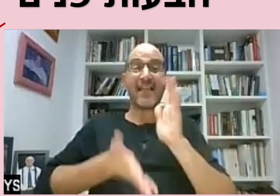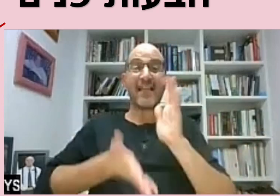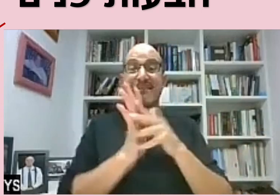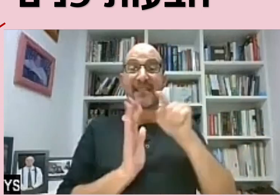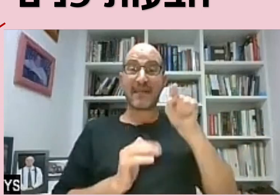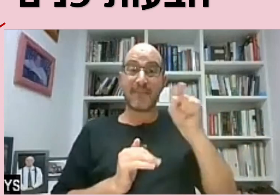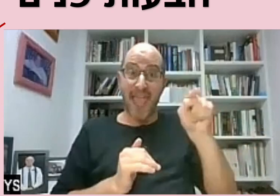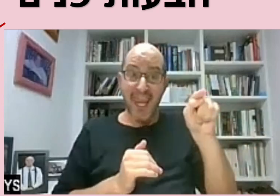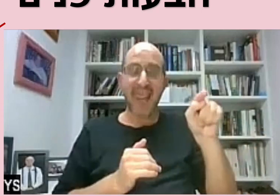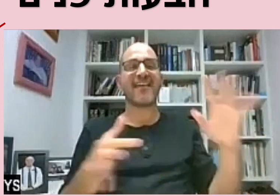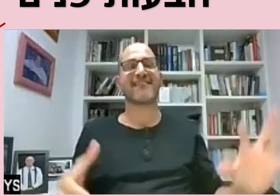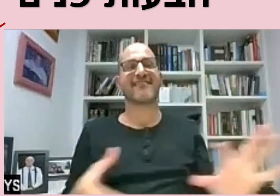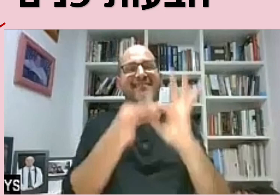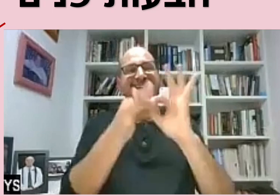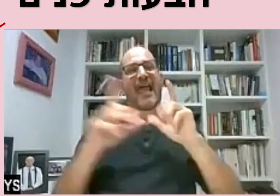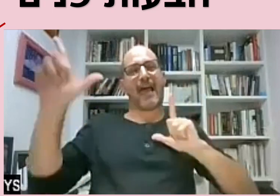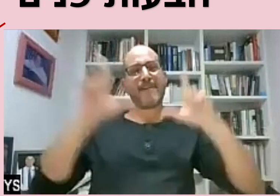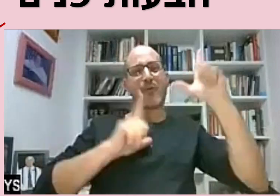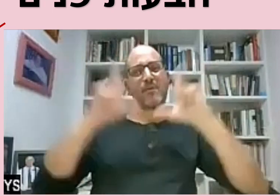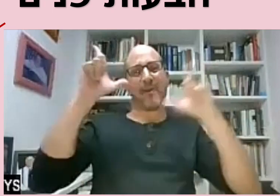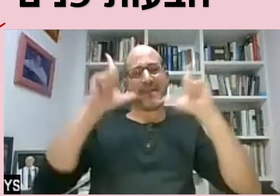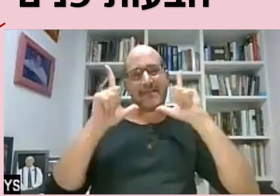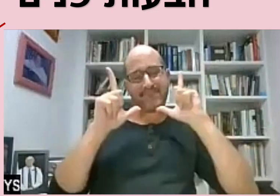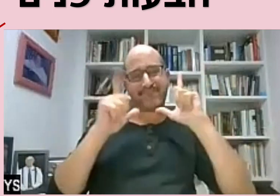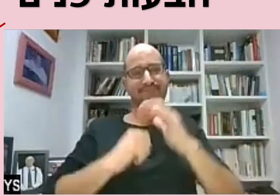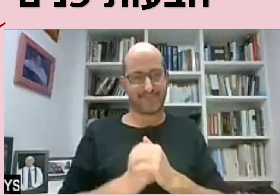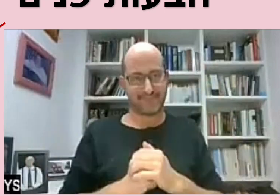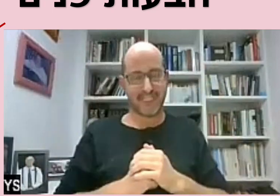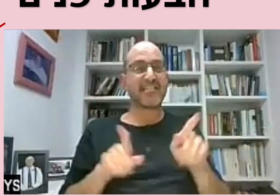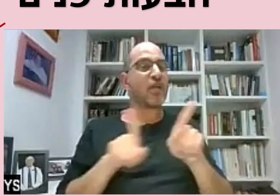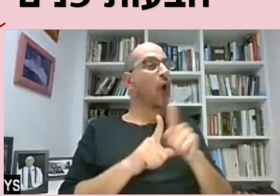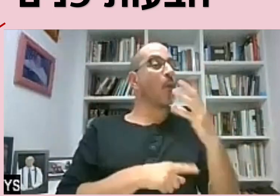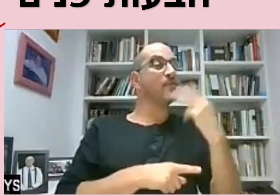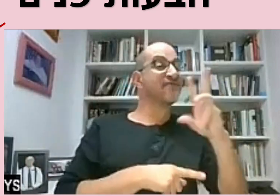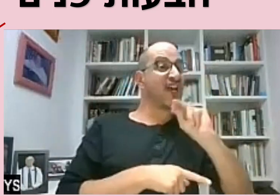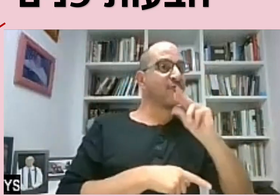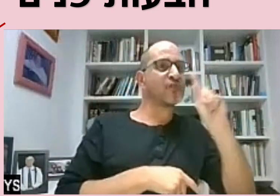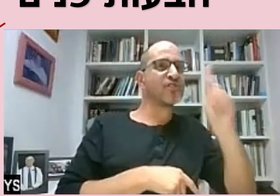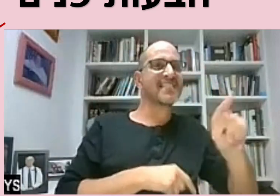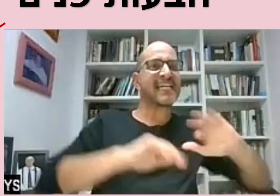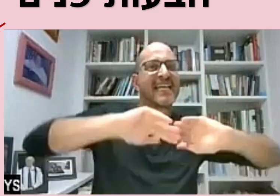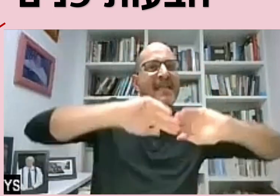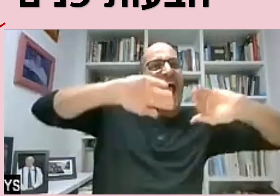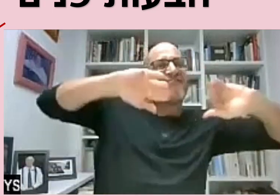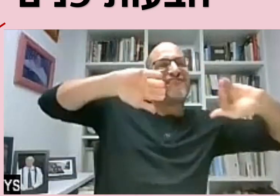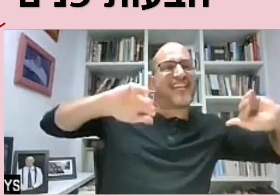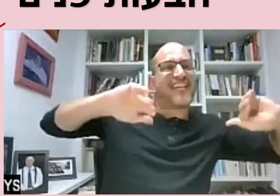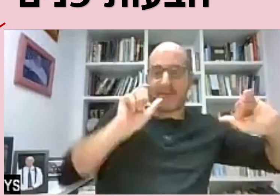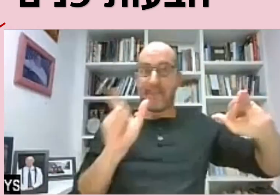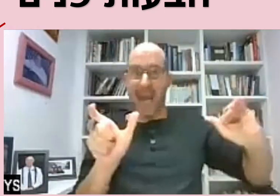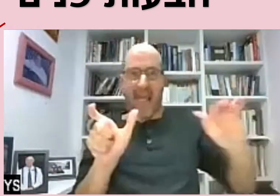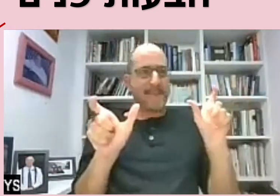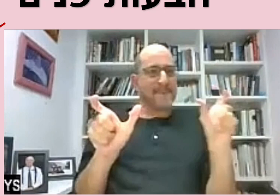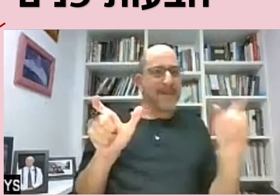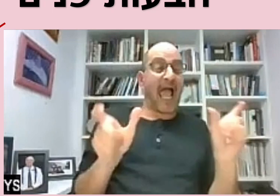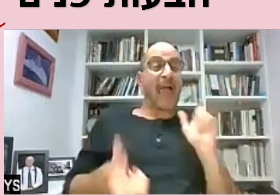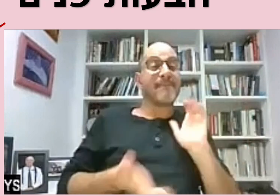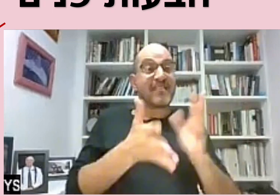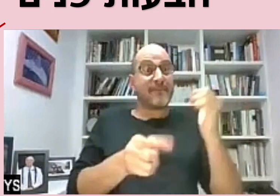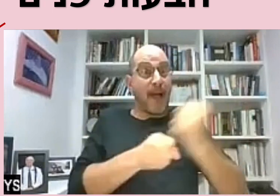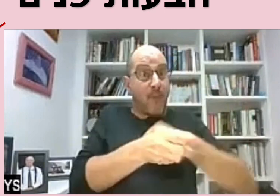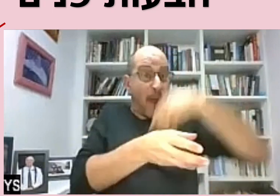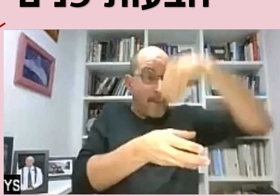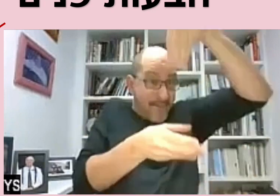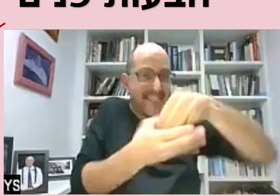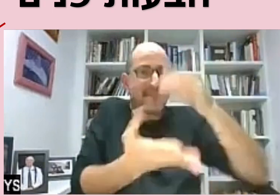אוקיי? אז כל הסימנים האלה מתחברים עם הבעות הפנים. כמו בשפה הדבורה שצריך להפריד